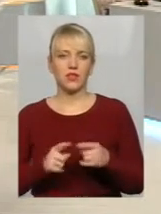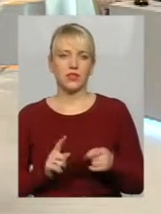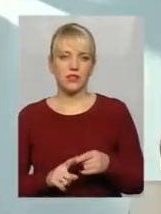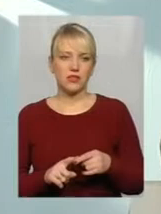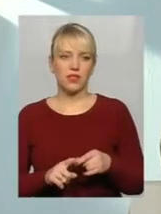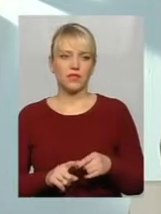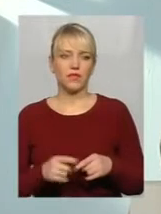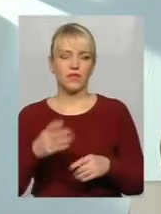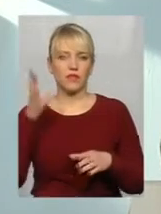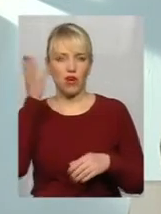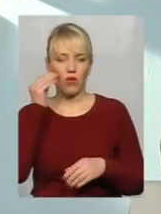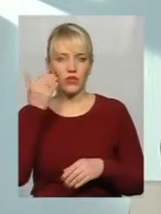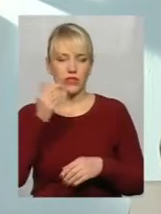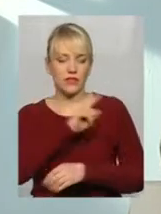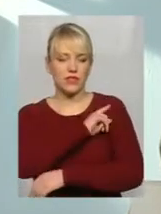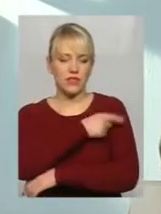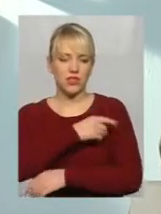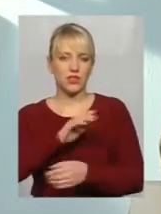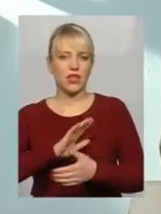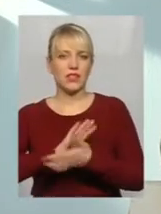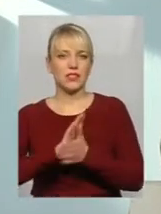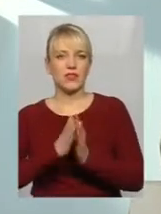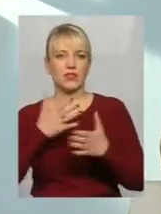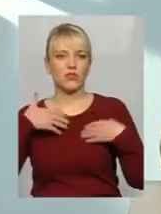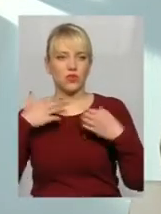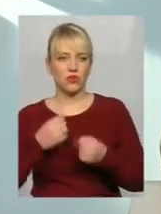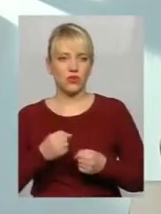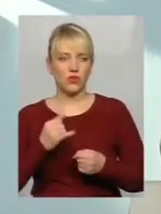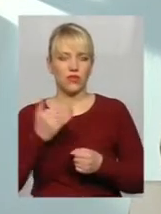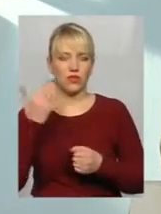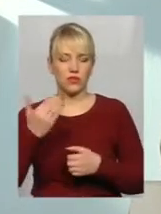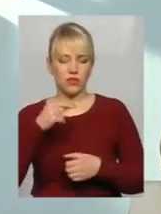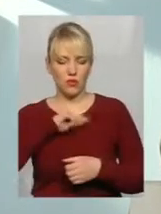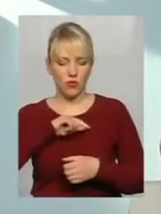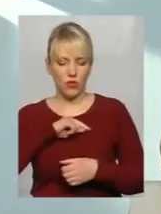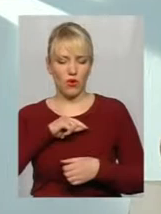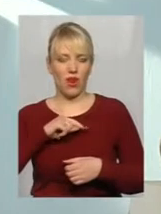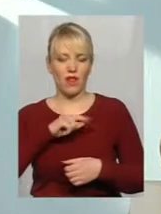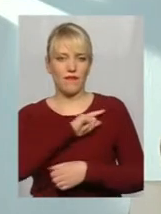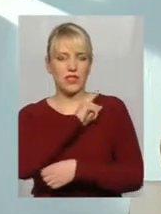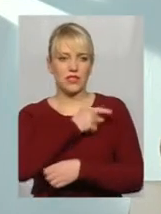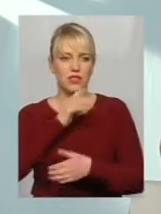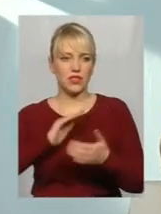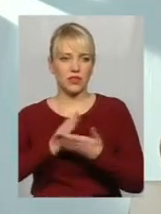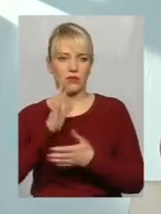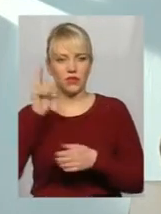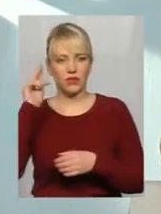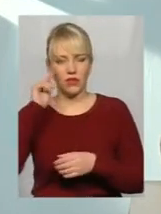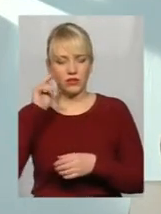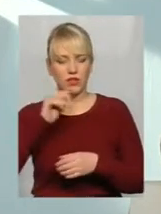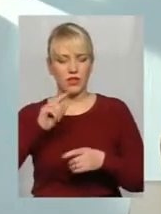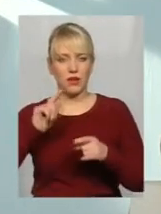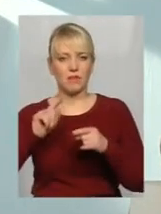враховується їхній фізичний стан, стан здоров'я і морально-психологічні якості. Тобто це буде вивчення призовників